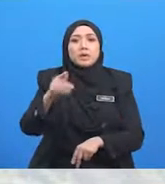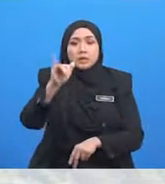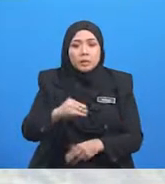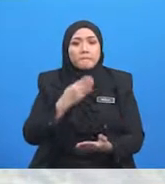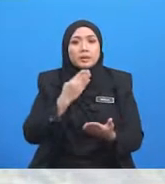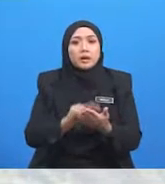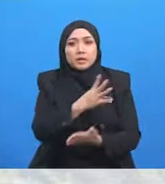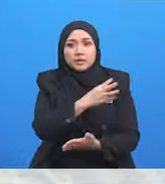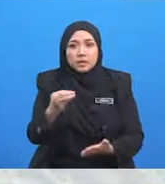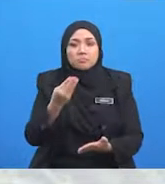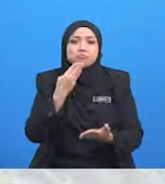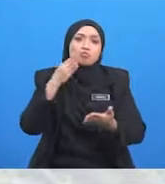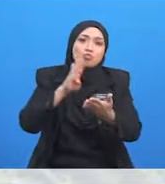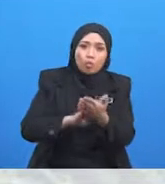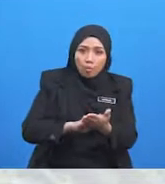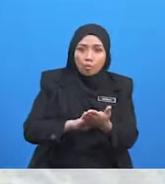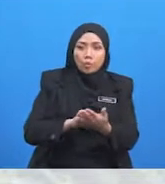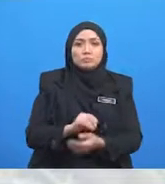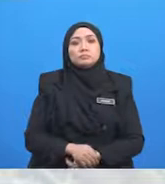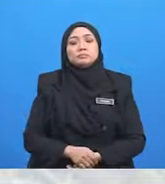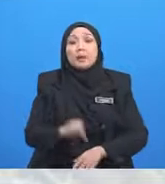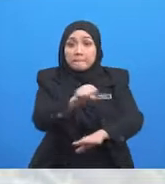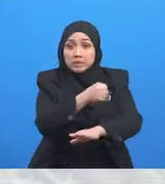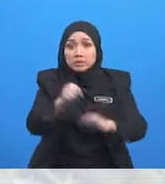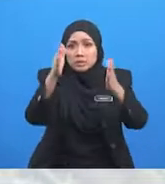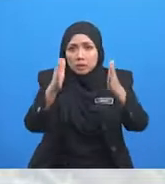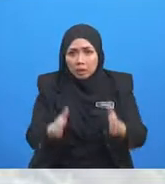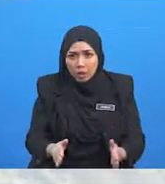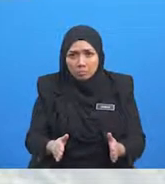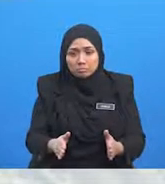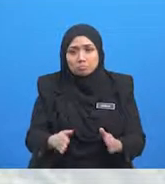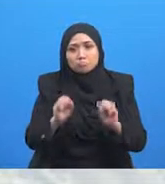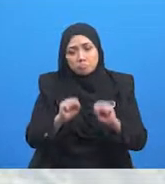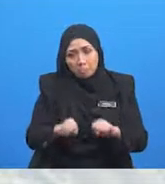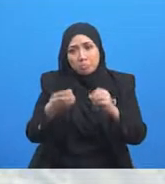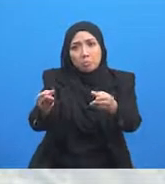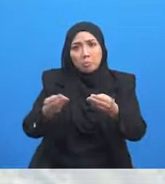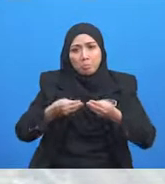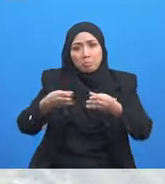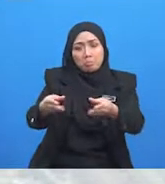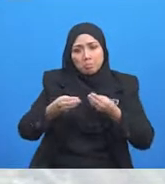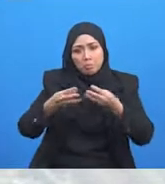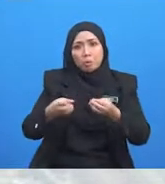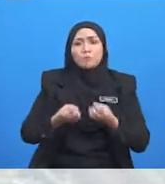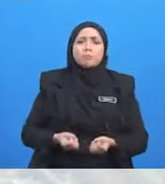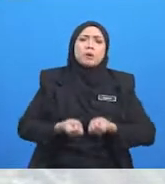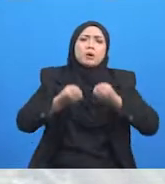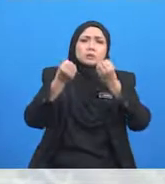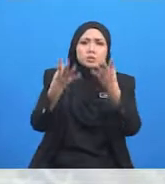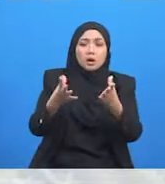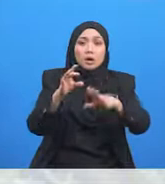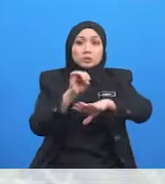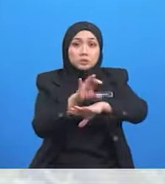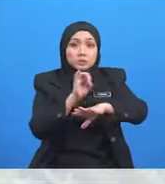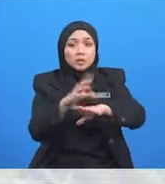baik dan buruk. Penyajak sanggup menerima lebih banyak pesanan ibunya dan